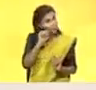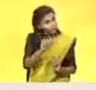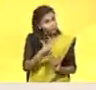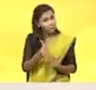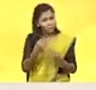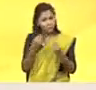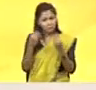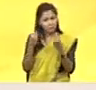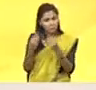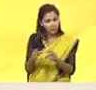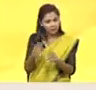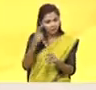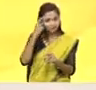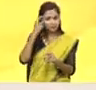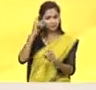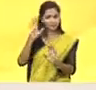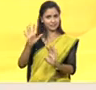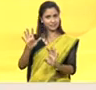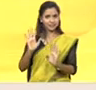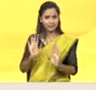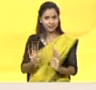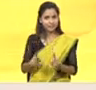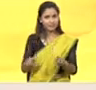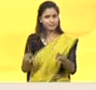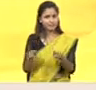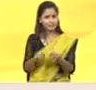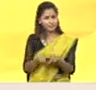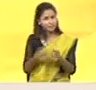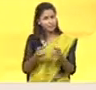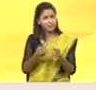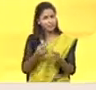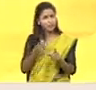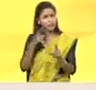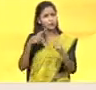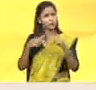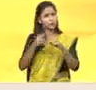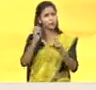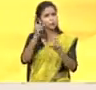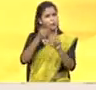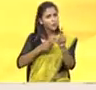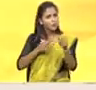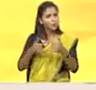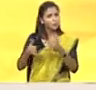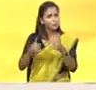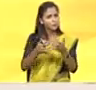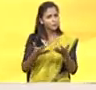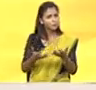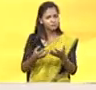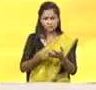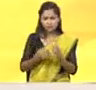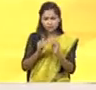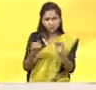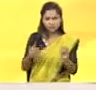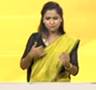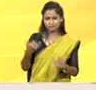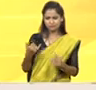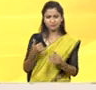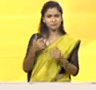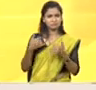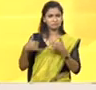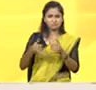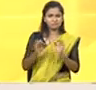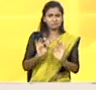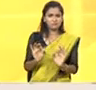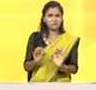खिलौनों का सपना संजोए होते हैं। ऐसे खिलौने जिससे अब आपके बच्चे नहीं खेलते, उन्हें